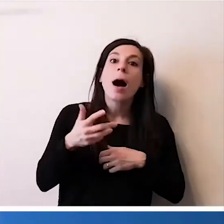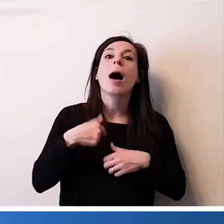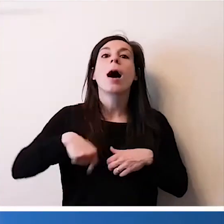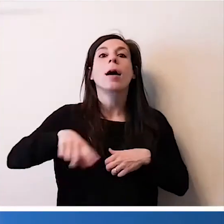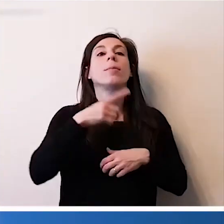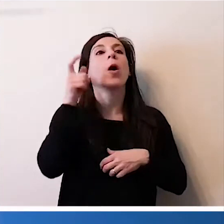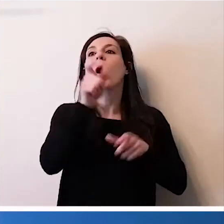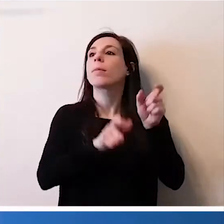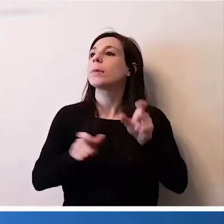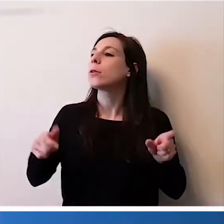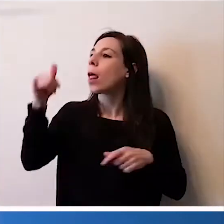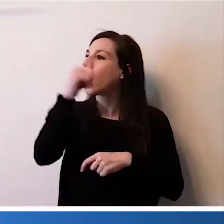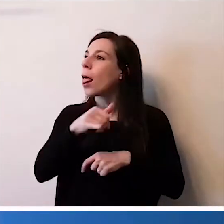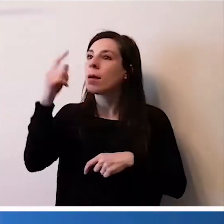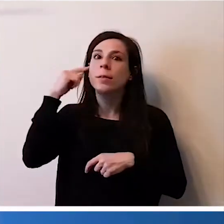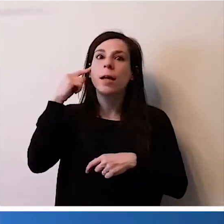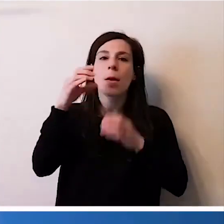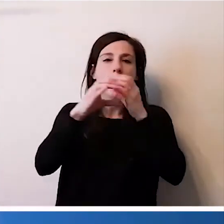apostoli.